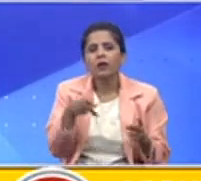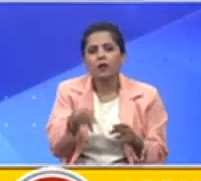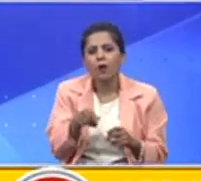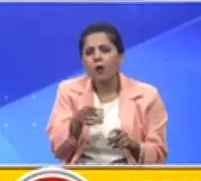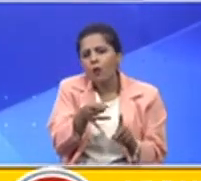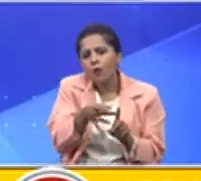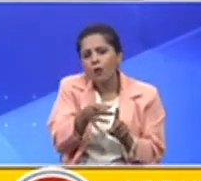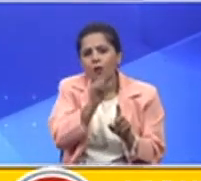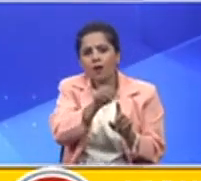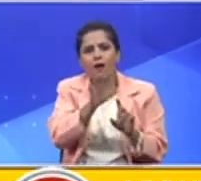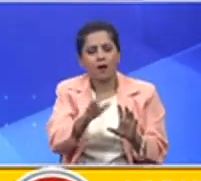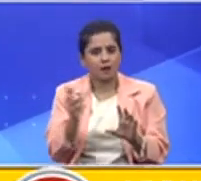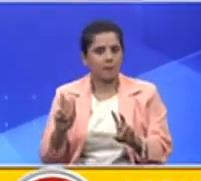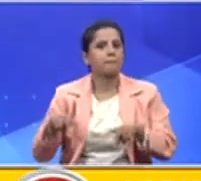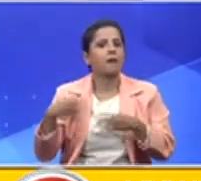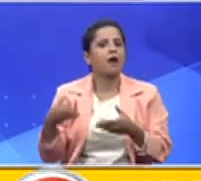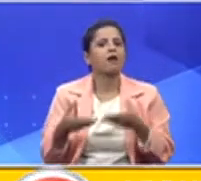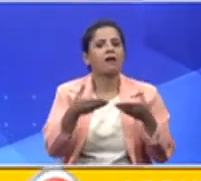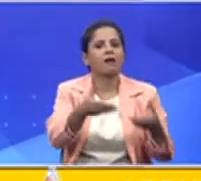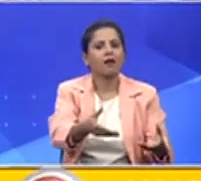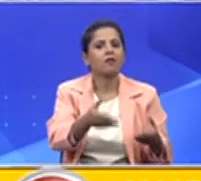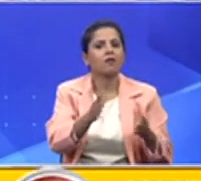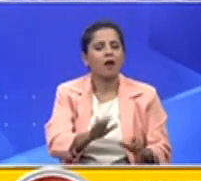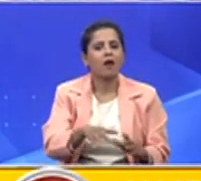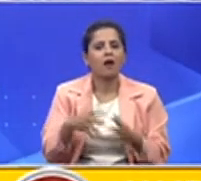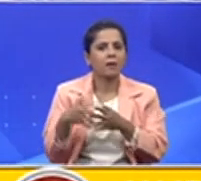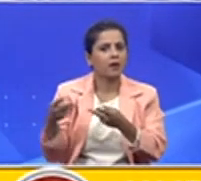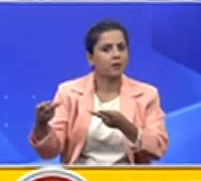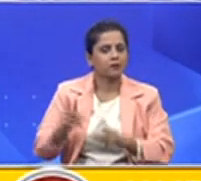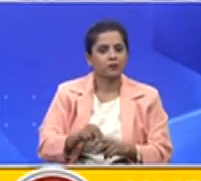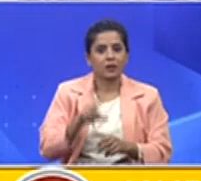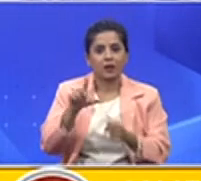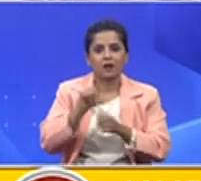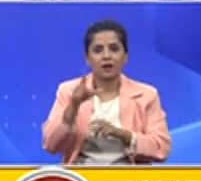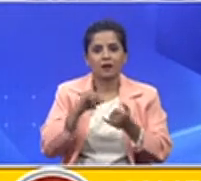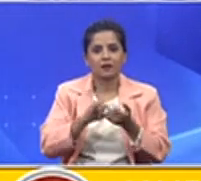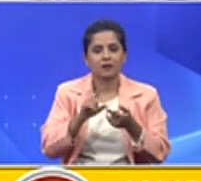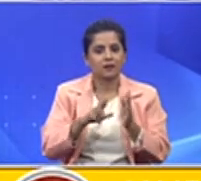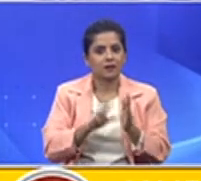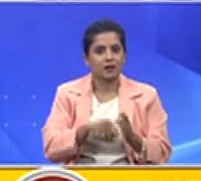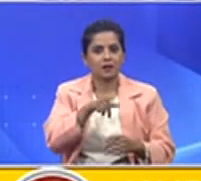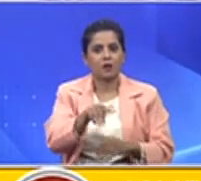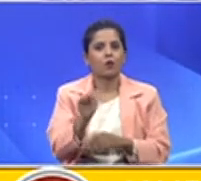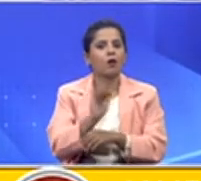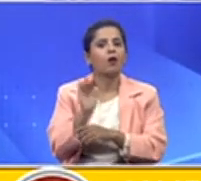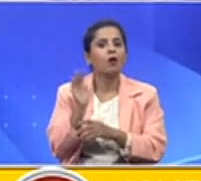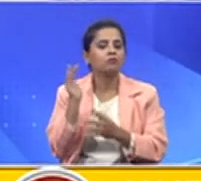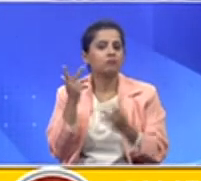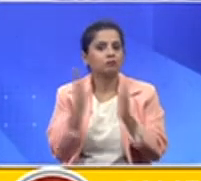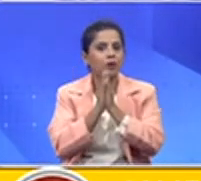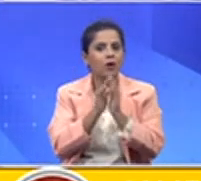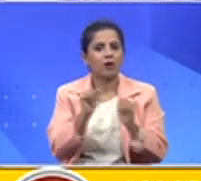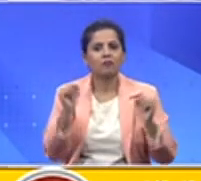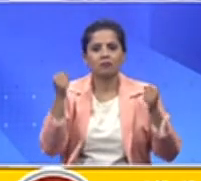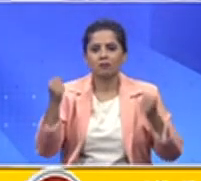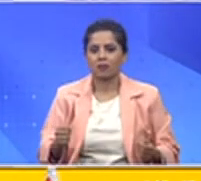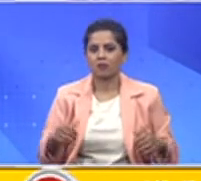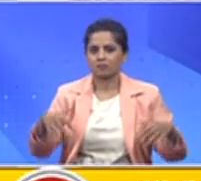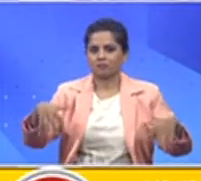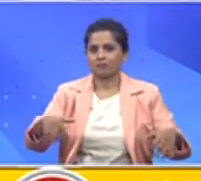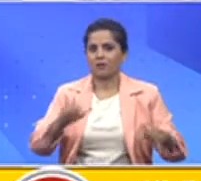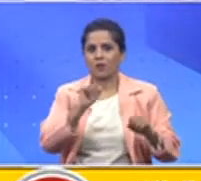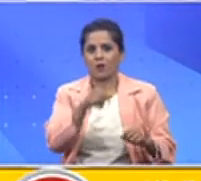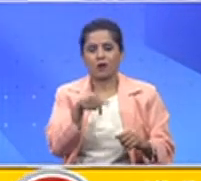भारत को लवटाई गई हैं, ललितासन में बैठे उमा महेश्वर की एक मुर्ति ग्यारवी